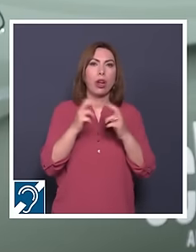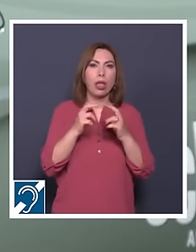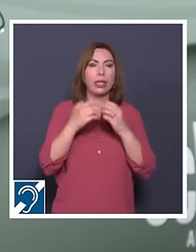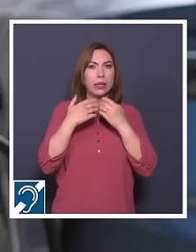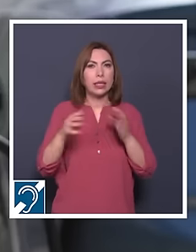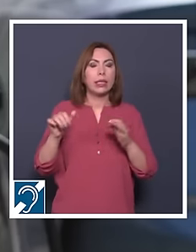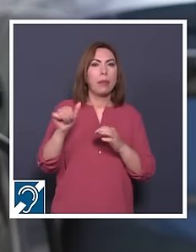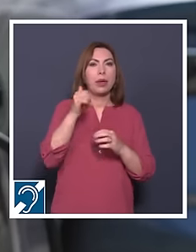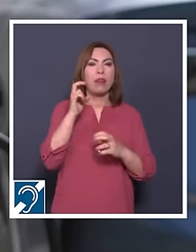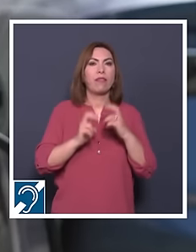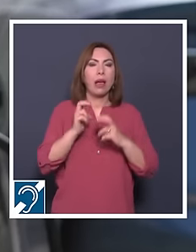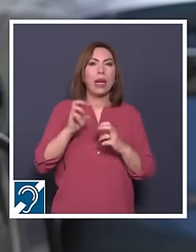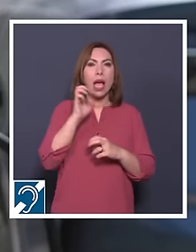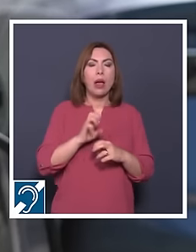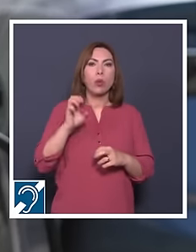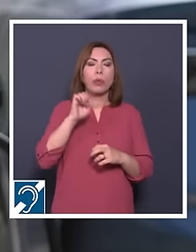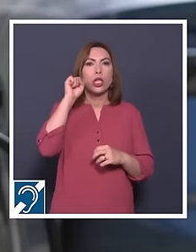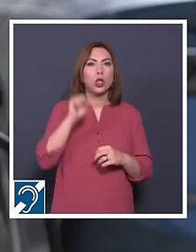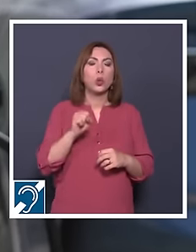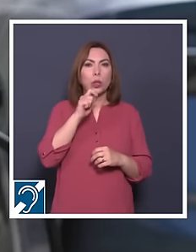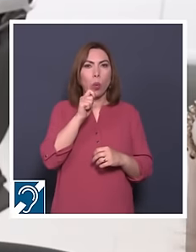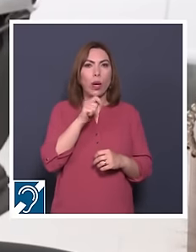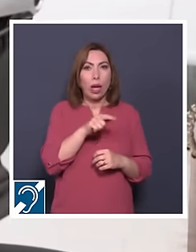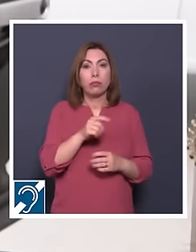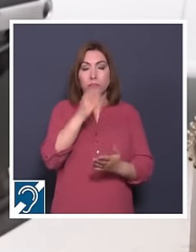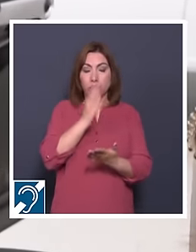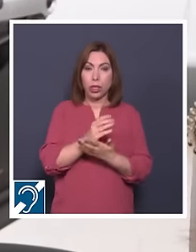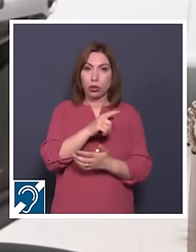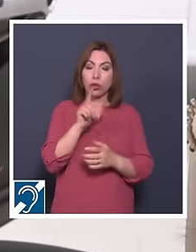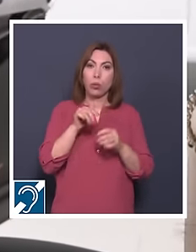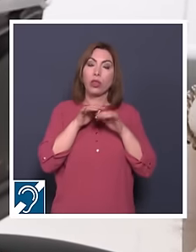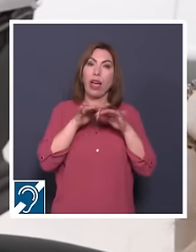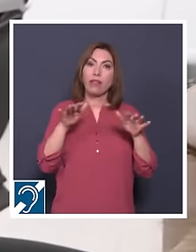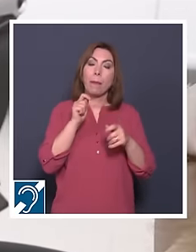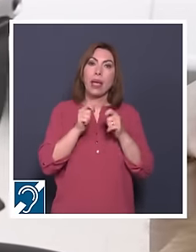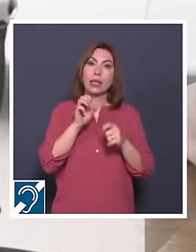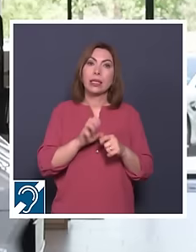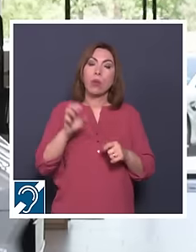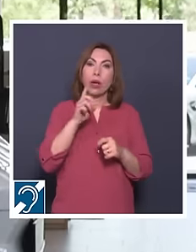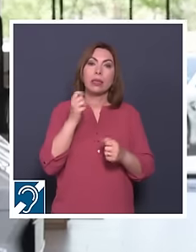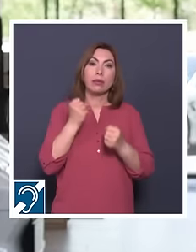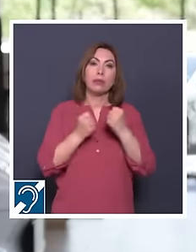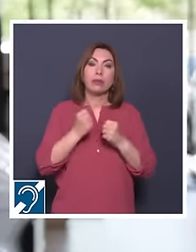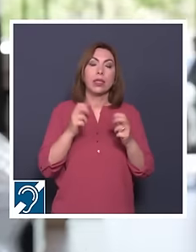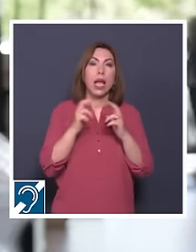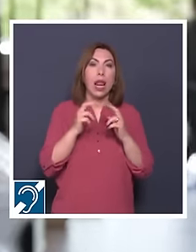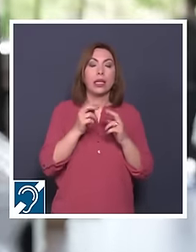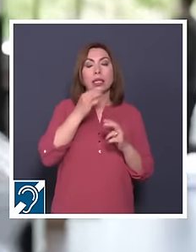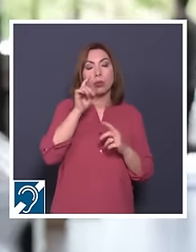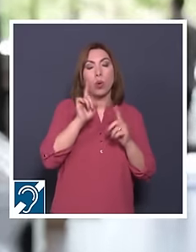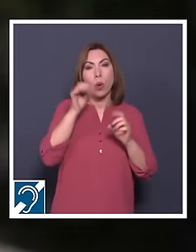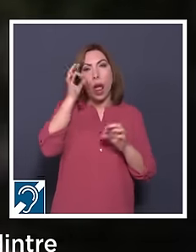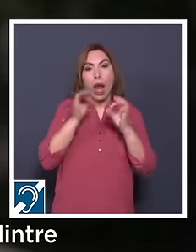deschide prima fabrică europeană în sudul Ungariei. Această decizie ar putea afecta piața europeană de vehicule electrice, spun